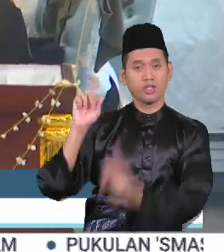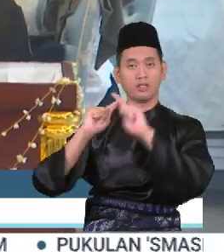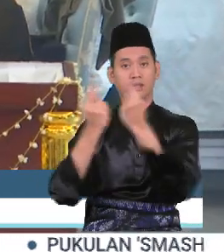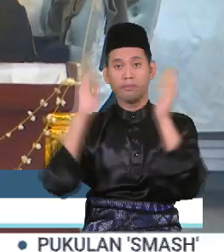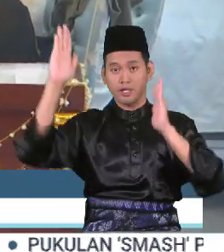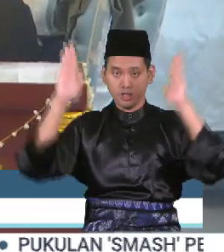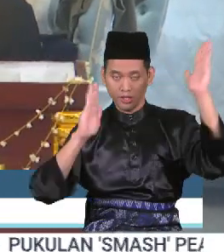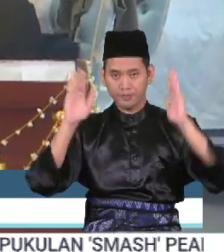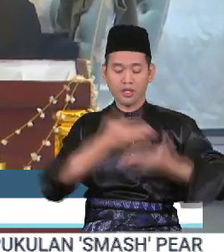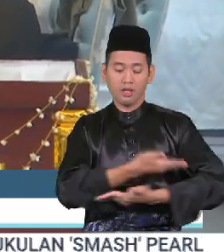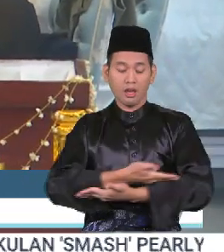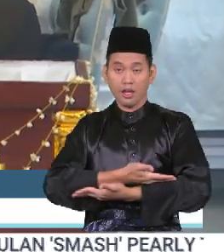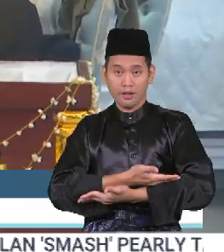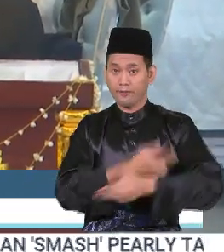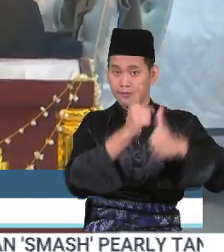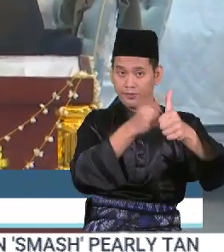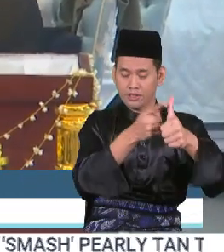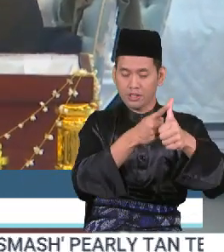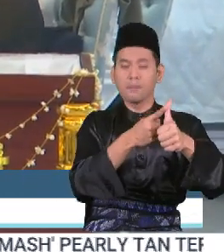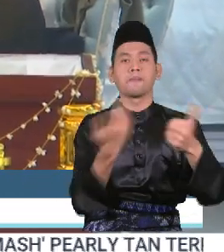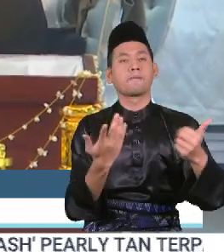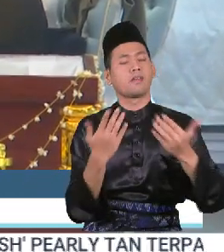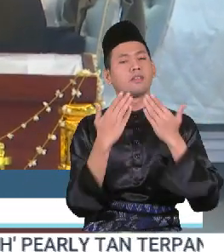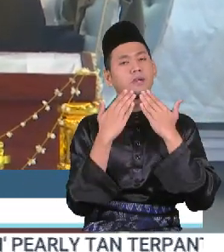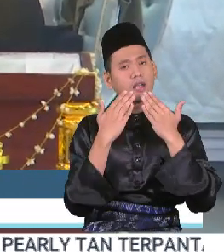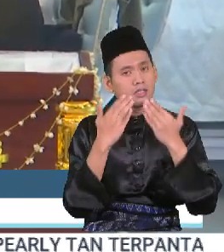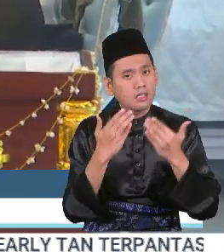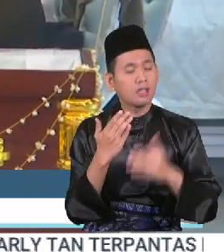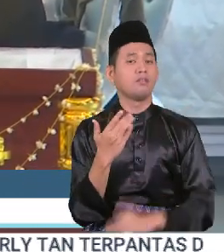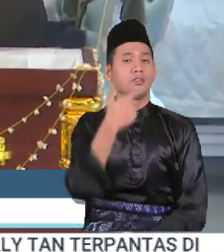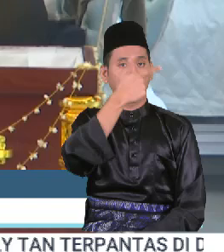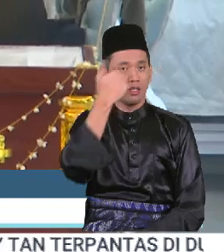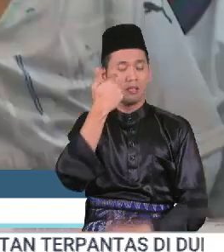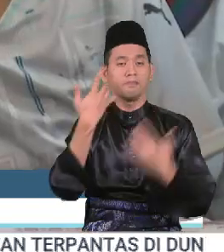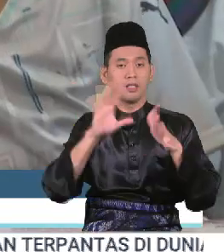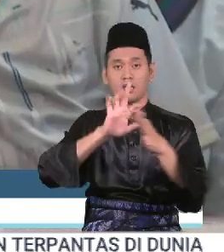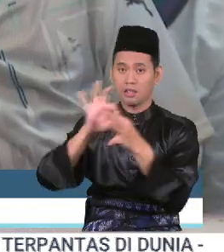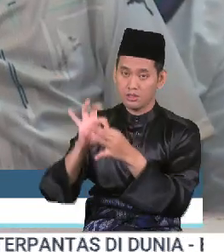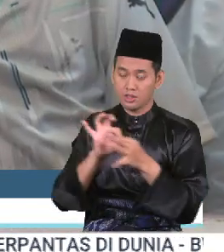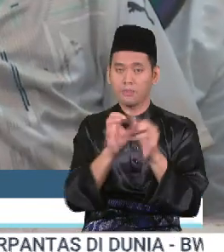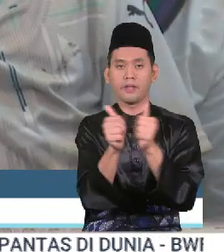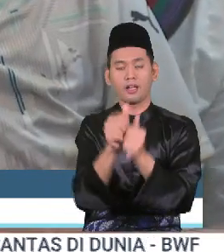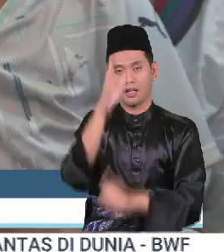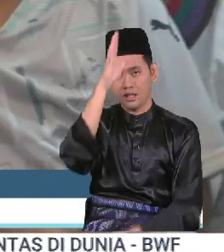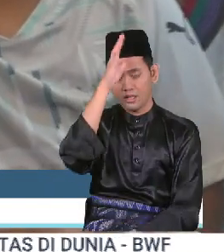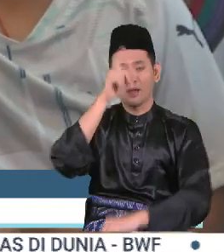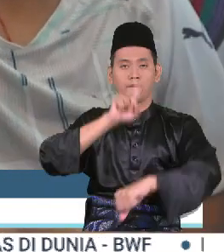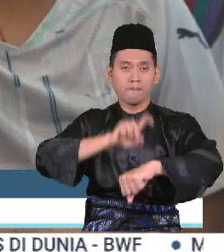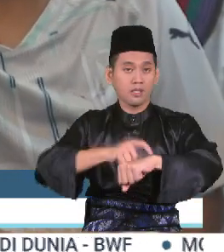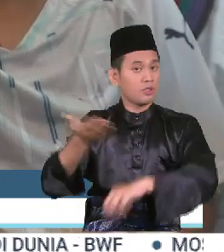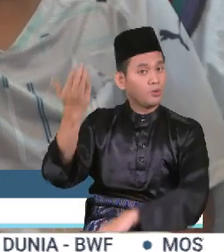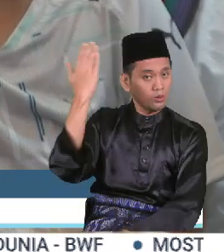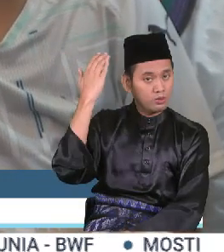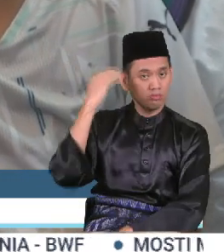Anak sulungnya, Vishnu Ruben Nair, berterima kasih kepada semua yang pernah bekerjasama dengan ayahnya sepanjang kerjaya beliau.